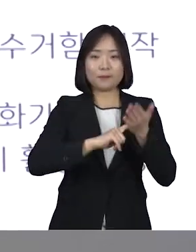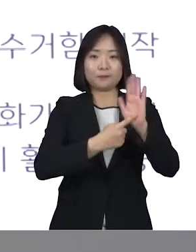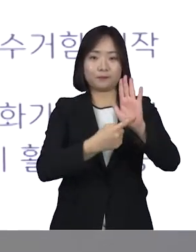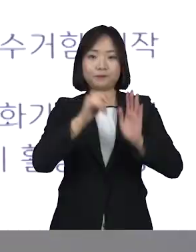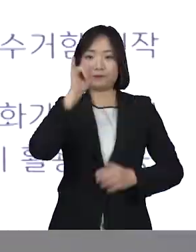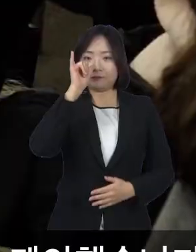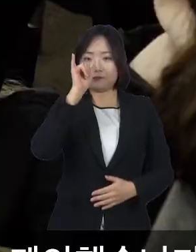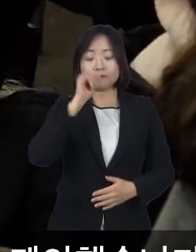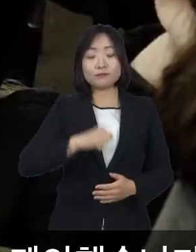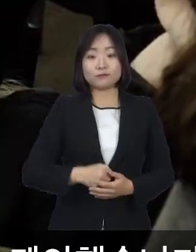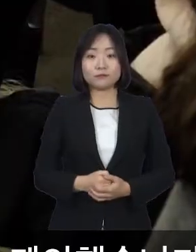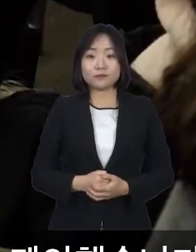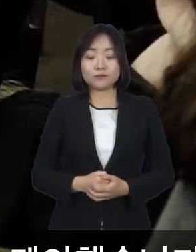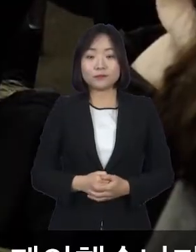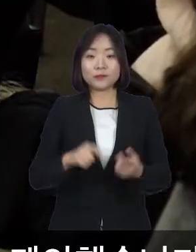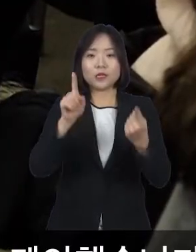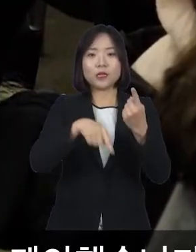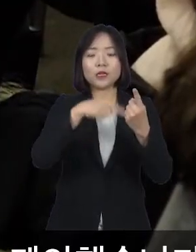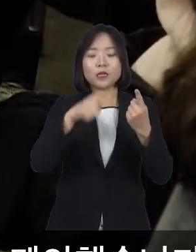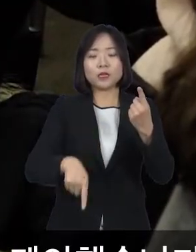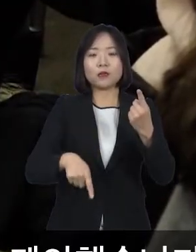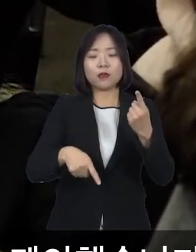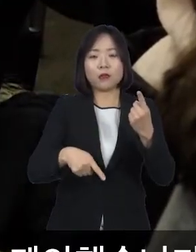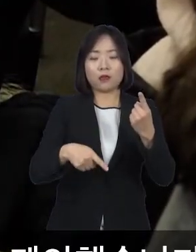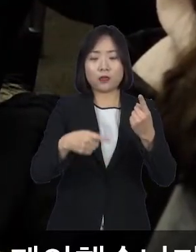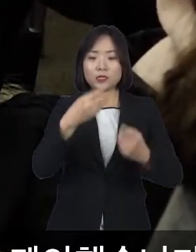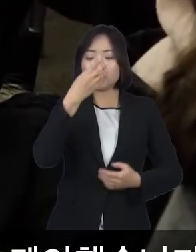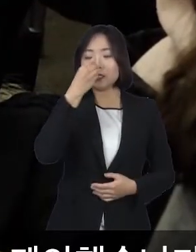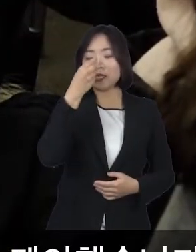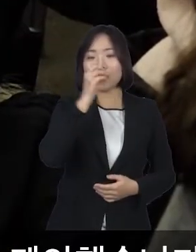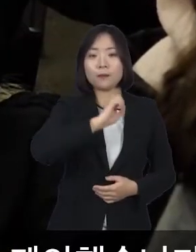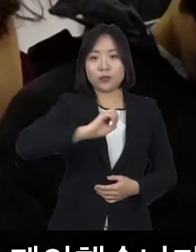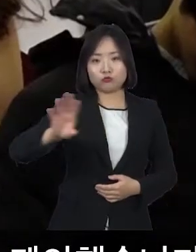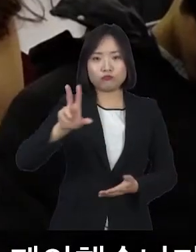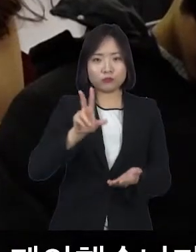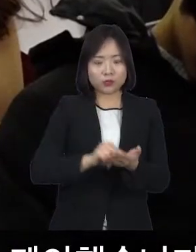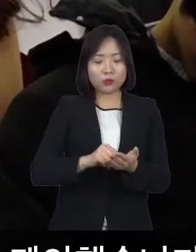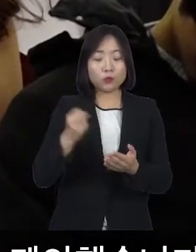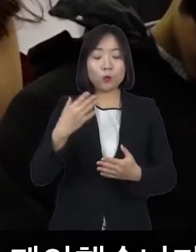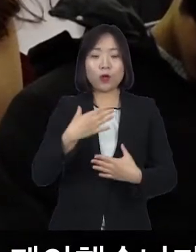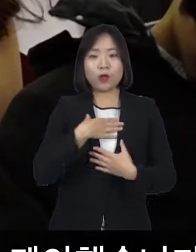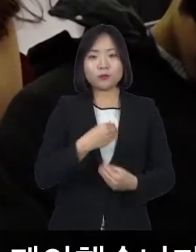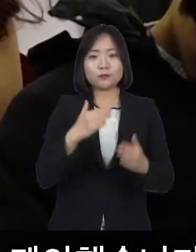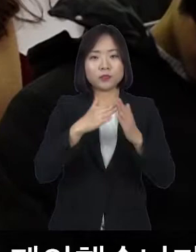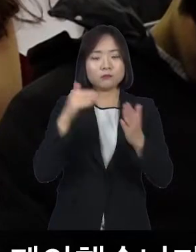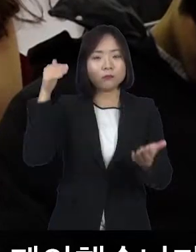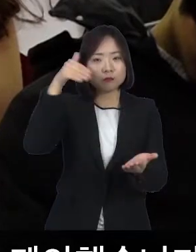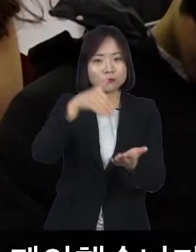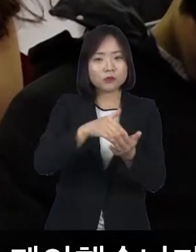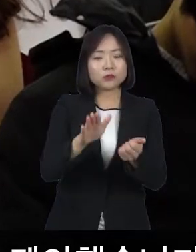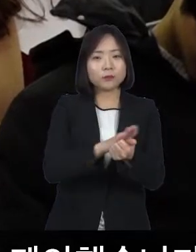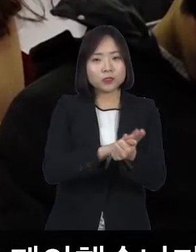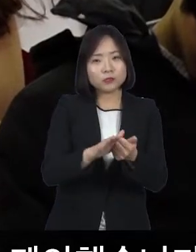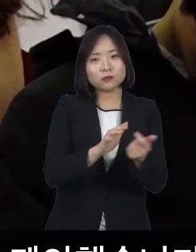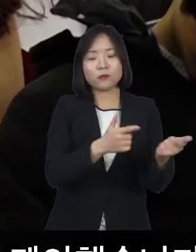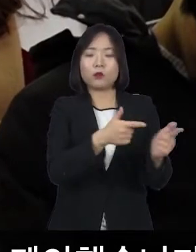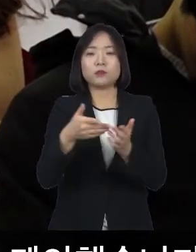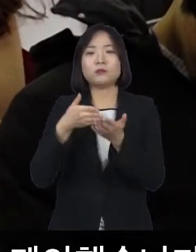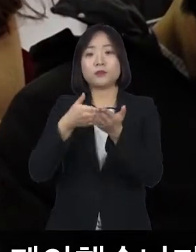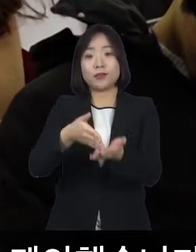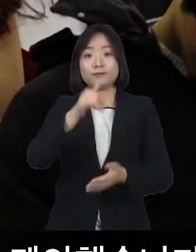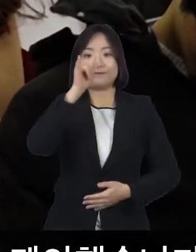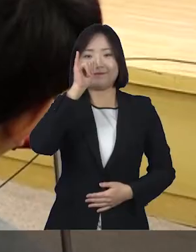했는데요. 1인 가구 쓰레기 배출 문제 해결과 안심 귀가 서비스, 소셜 다이닝 등을 제안했습니다.